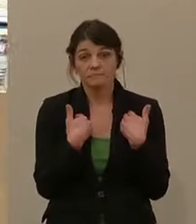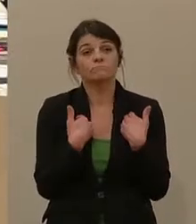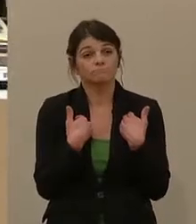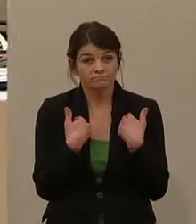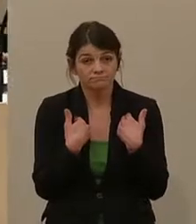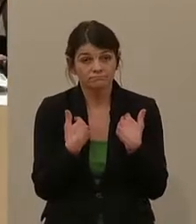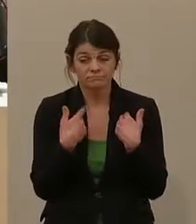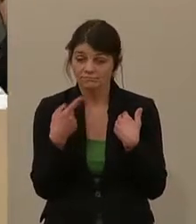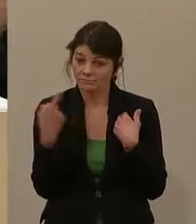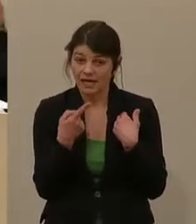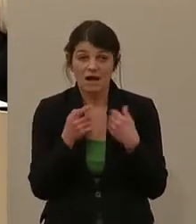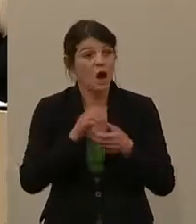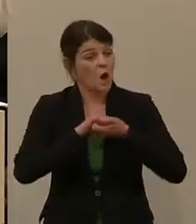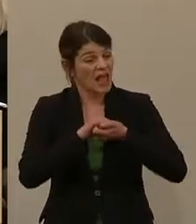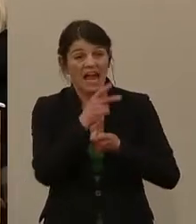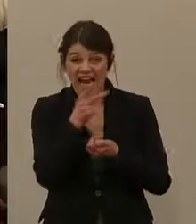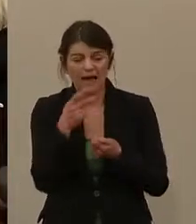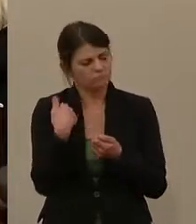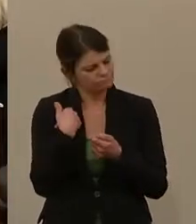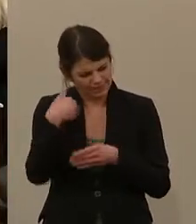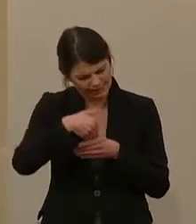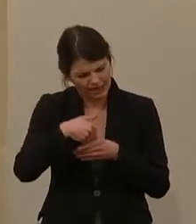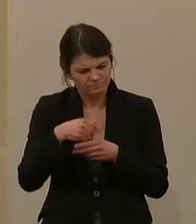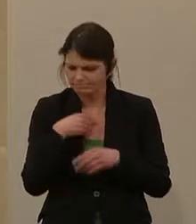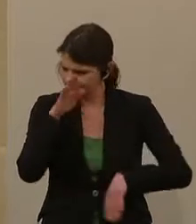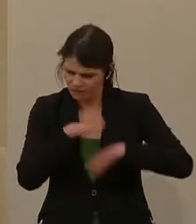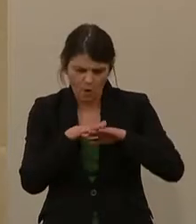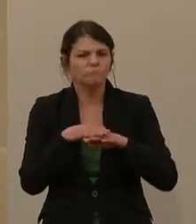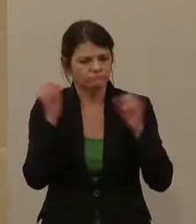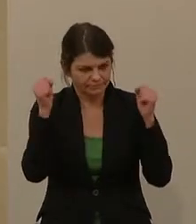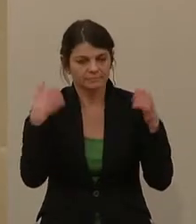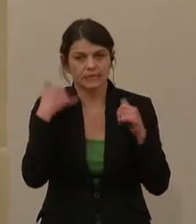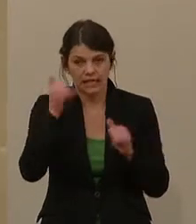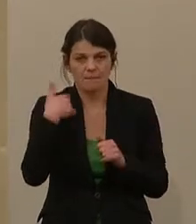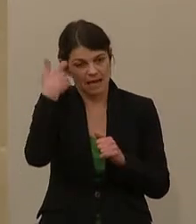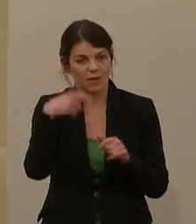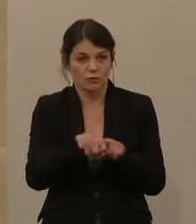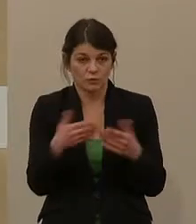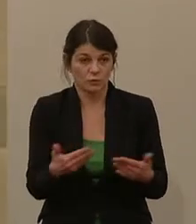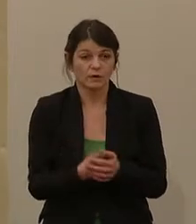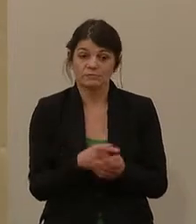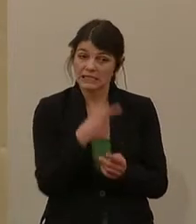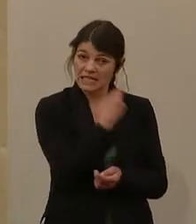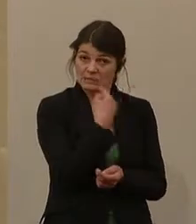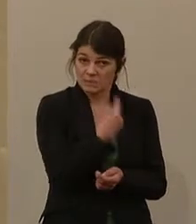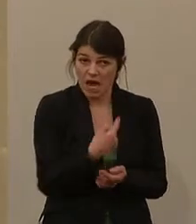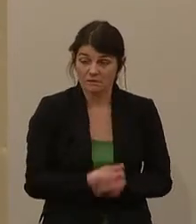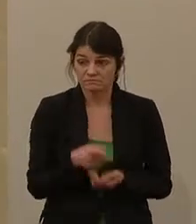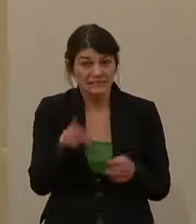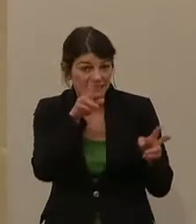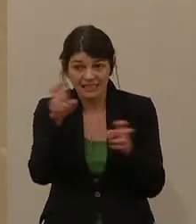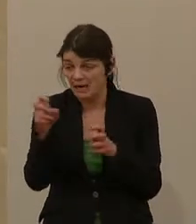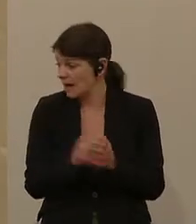stimme dem Kollegen Kreiner vollinhaltlich zu, wenn er feststellt, dass das Thema,